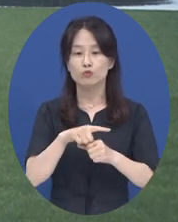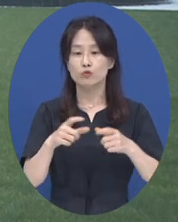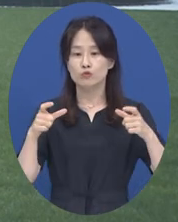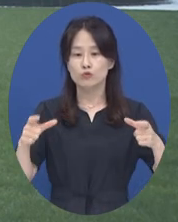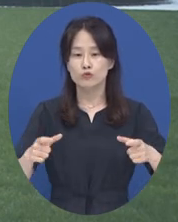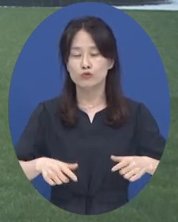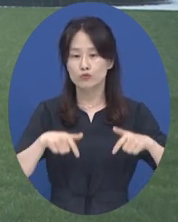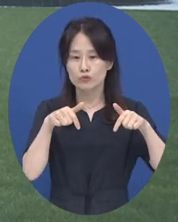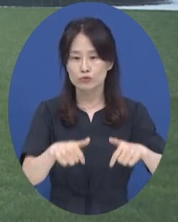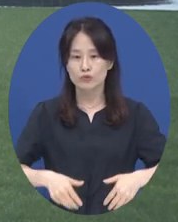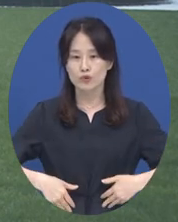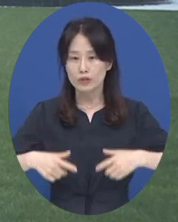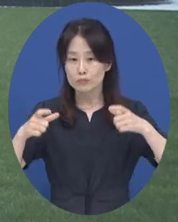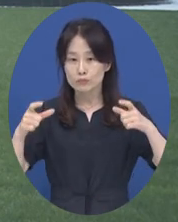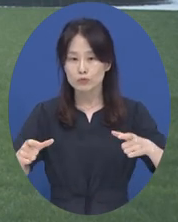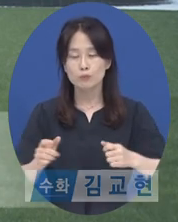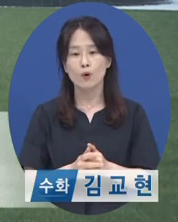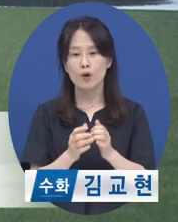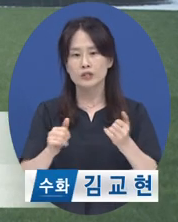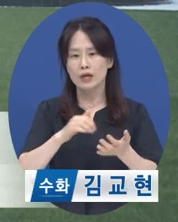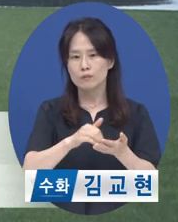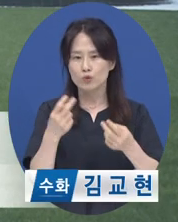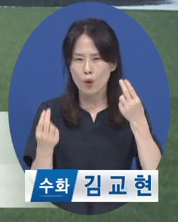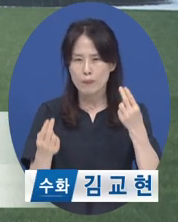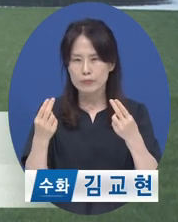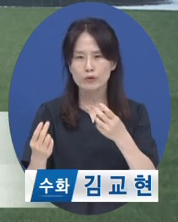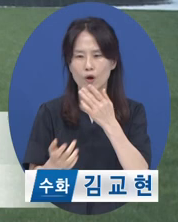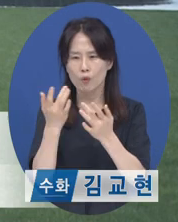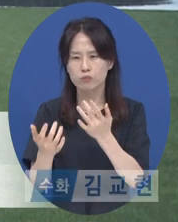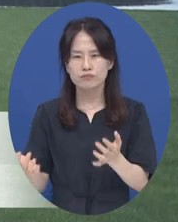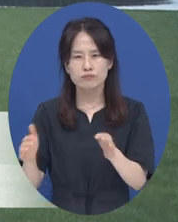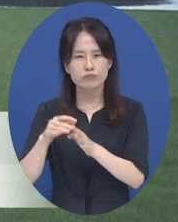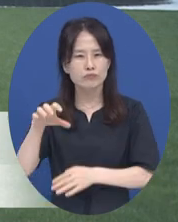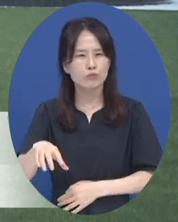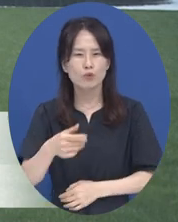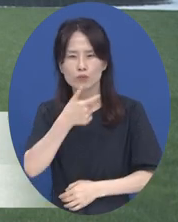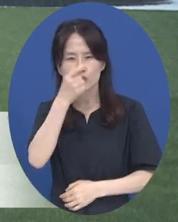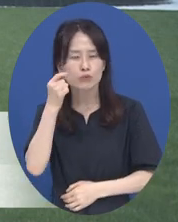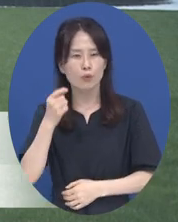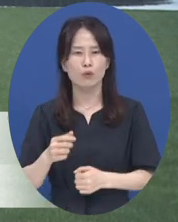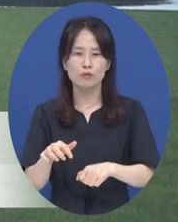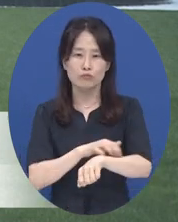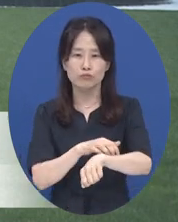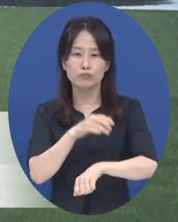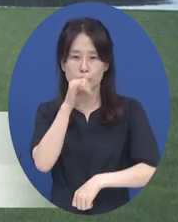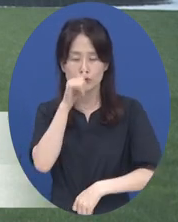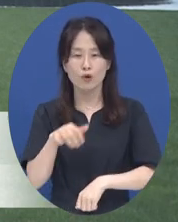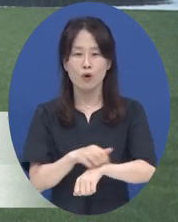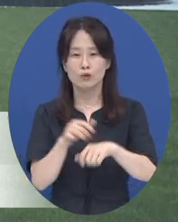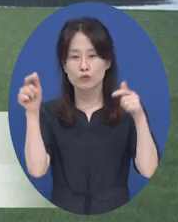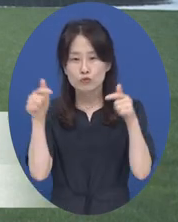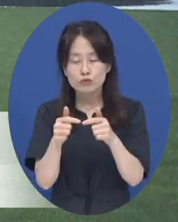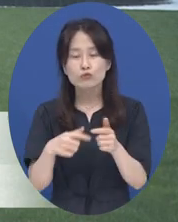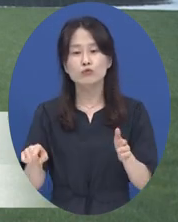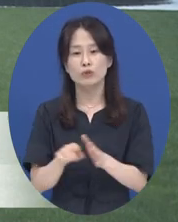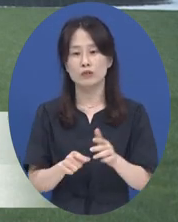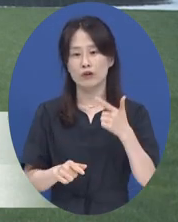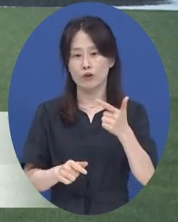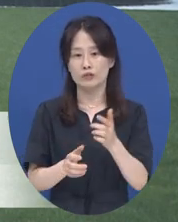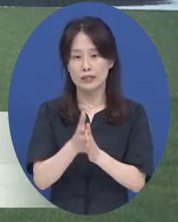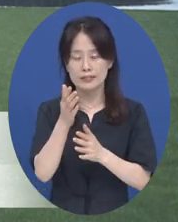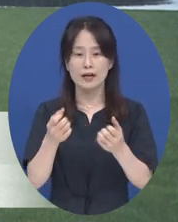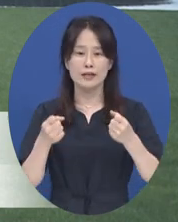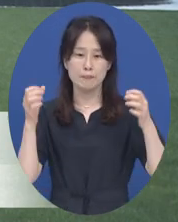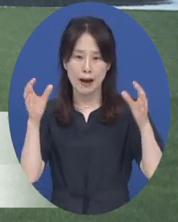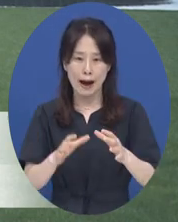수도권 서남부 지역 주민들은 인구에 비해 화장시설 수가 부족해 불편을 겪곤 하는데요. 이런 불편을 덜기 위해 6개 시가